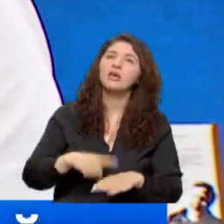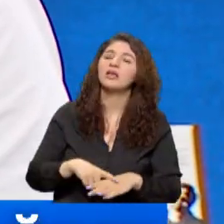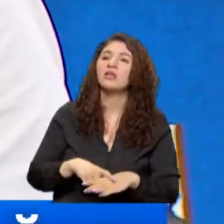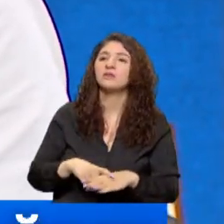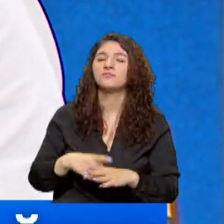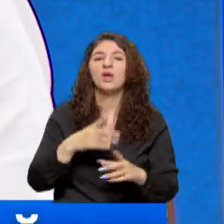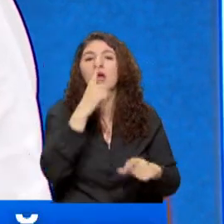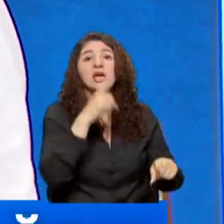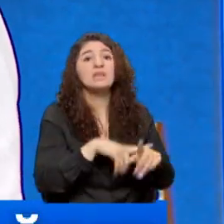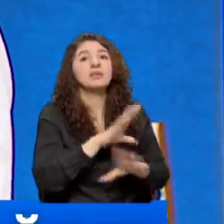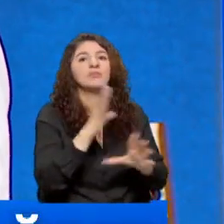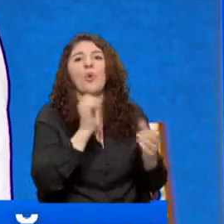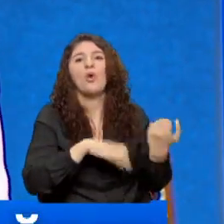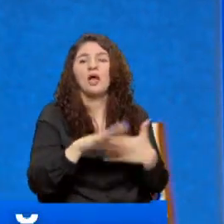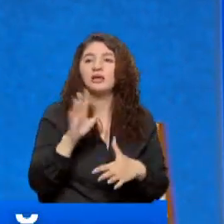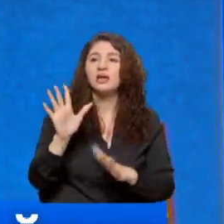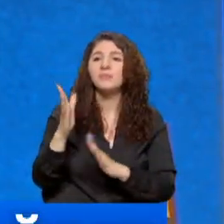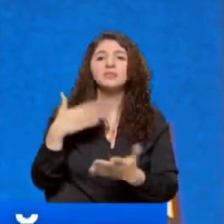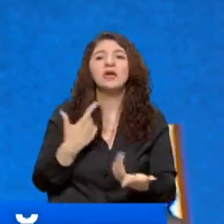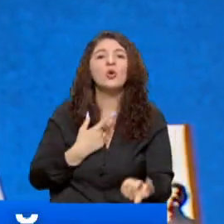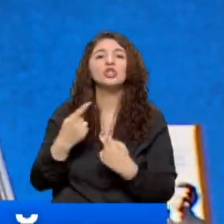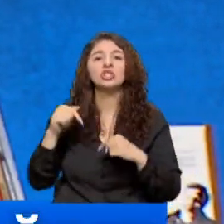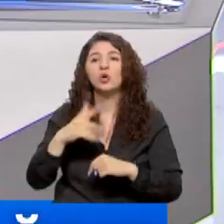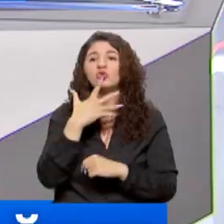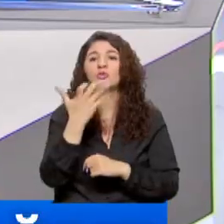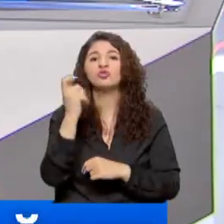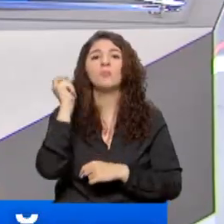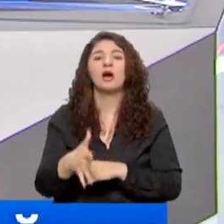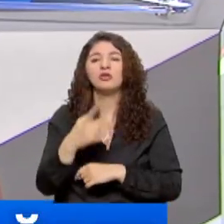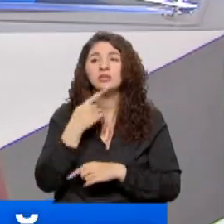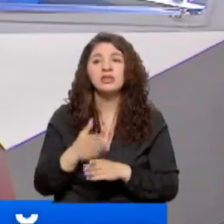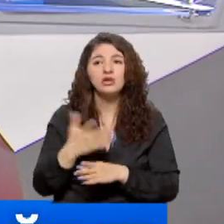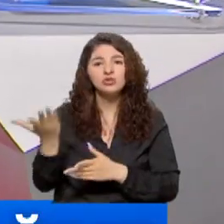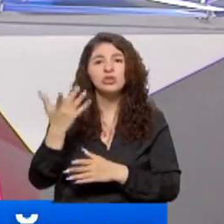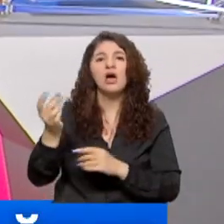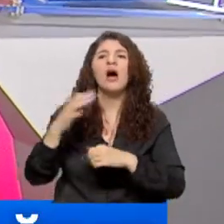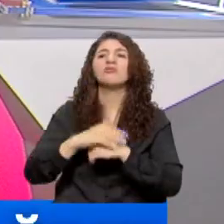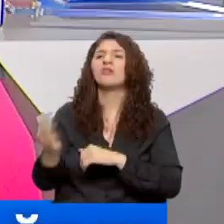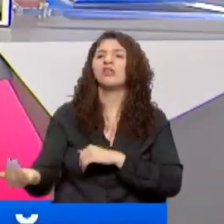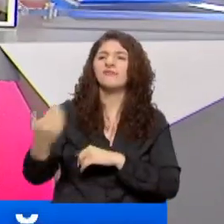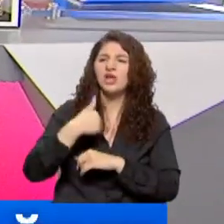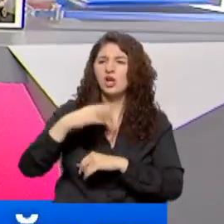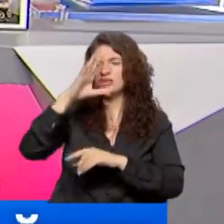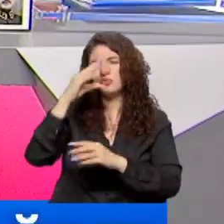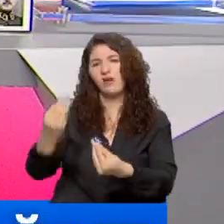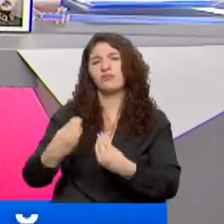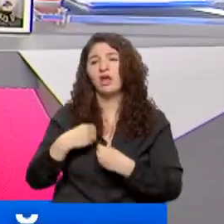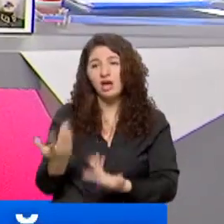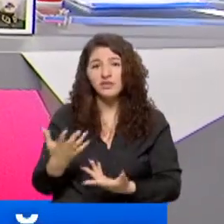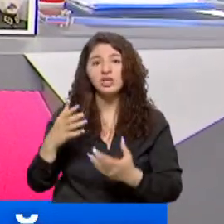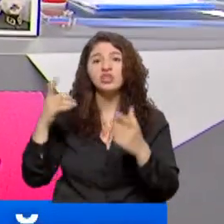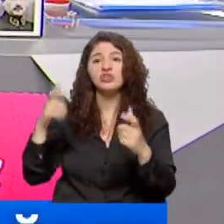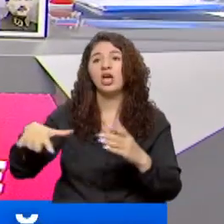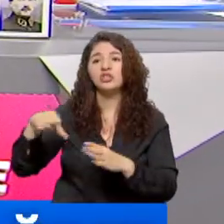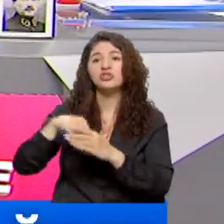inanılmaz bir olay yani şimdi Ne konuşuyoruz biz domates çok pahalı diyoruz niye işte Tama Antalya'dan geliyor İstanbul'a Evet